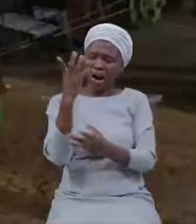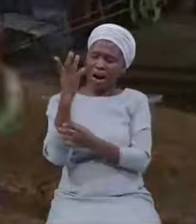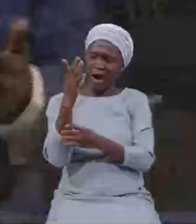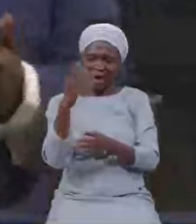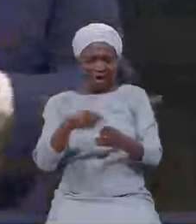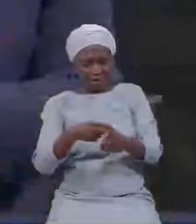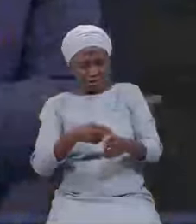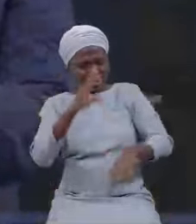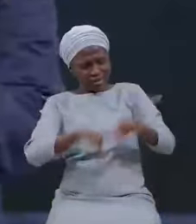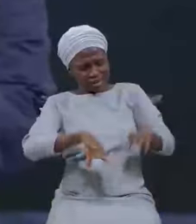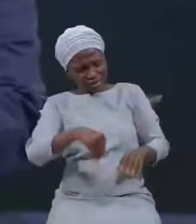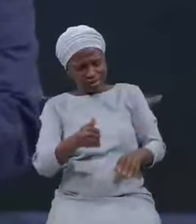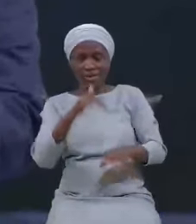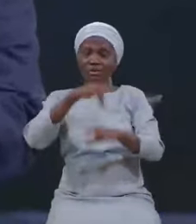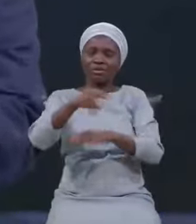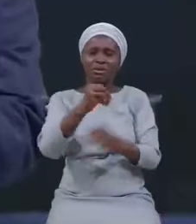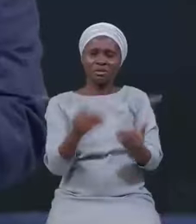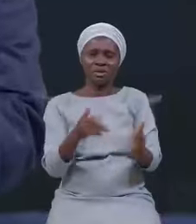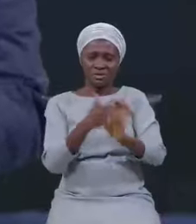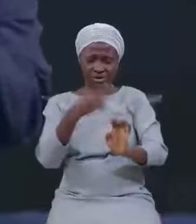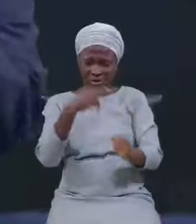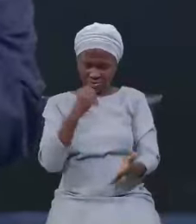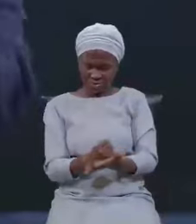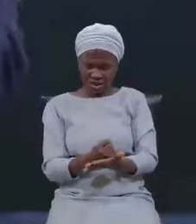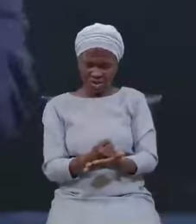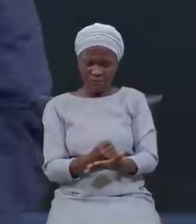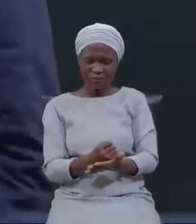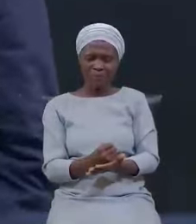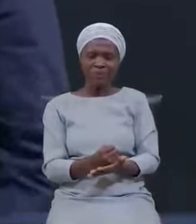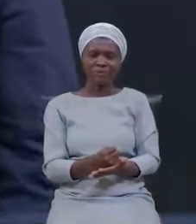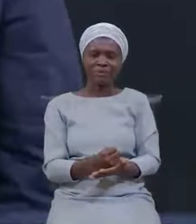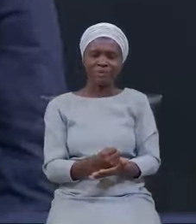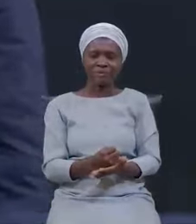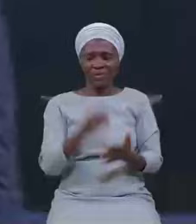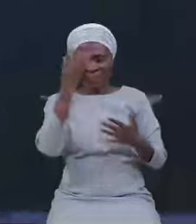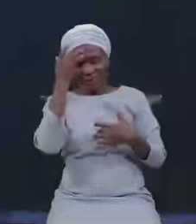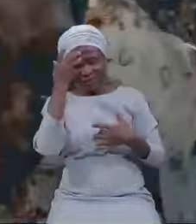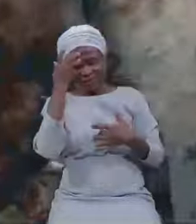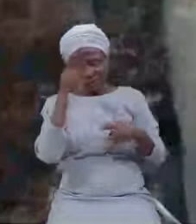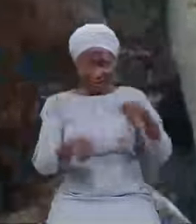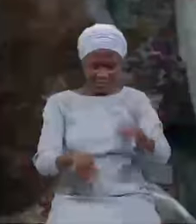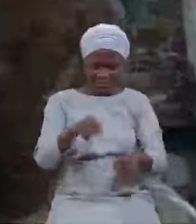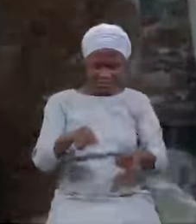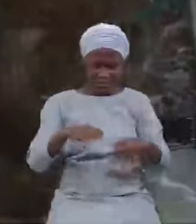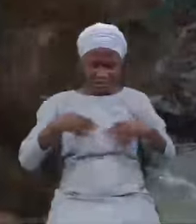AVC, paralysie, soyez guéris au nom de Jésus.